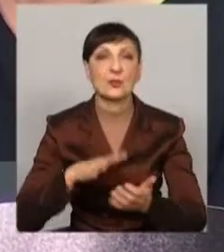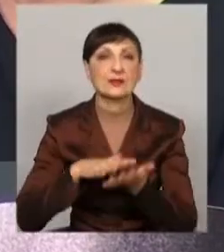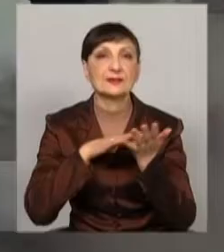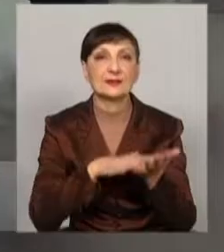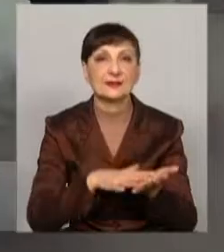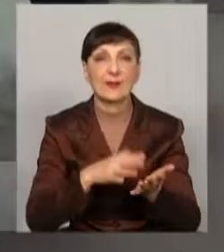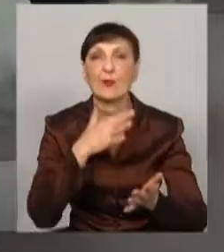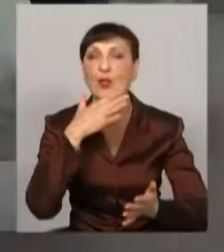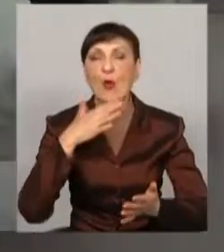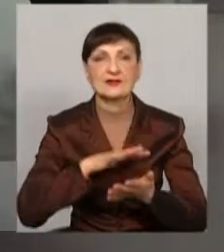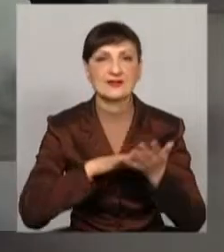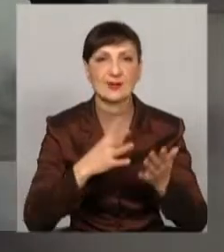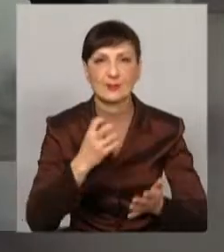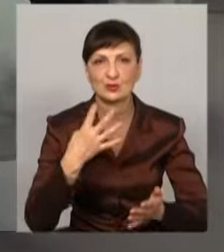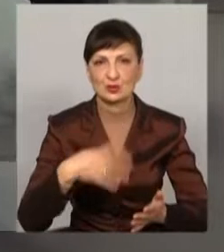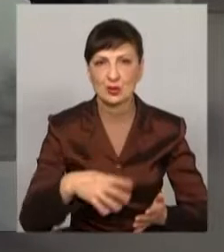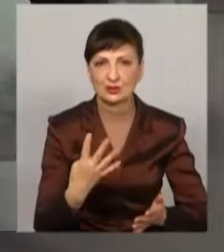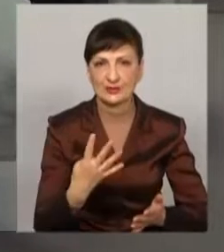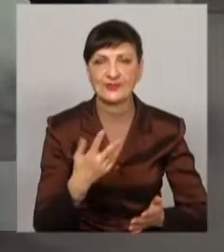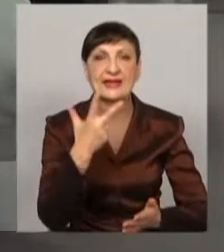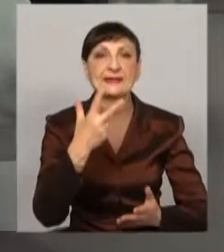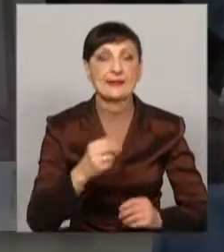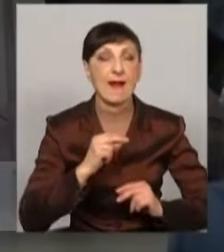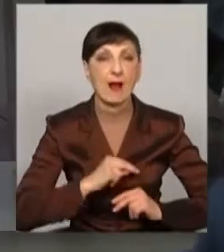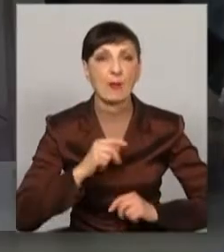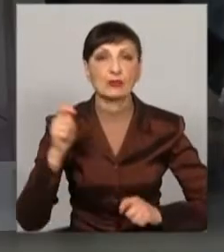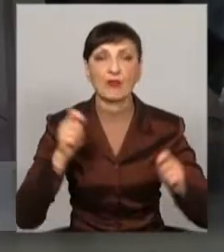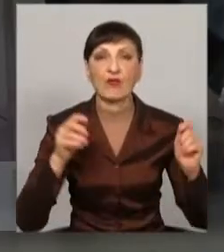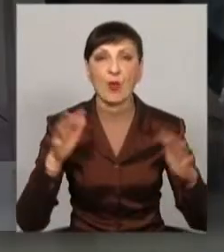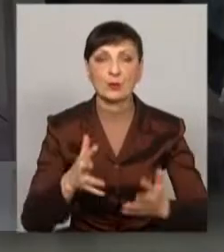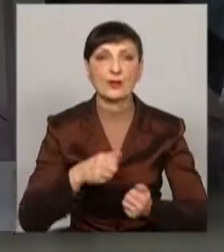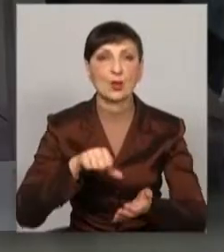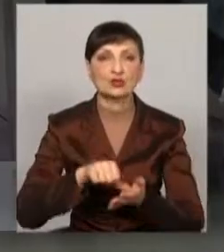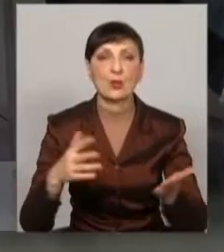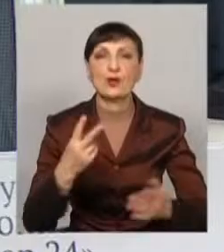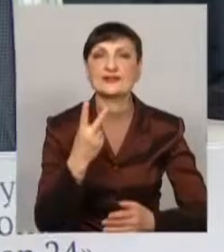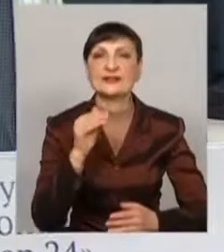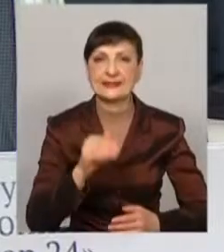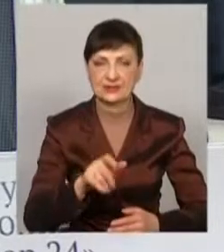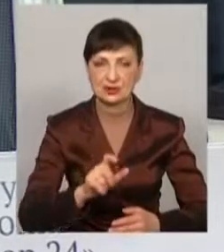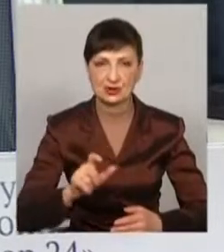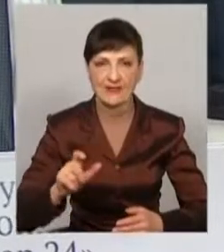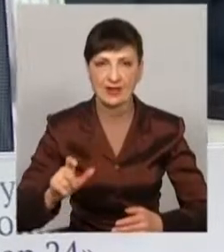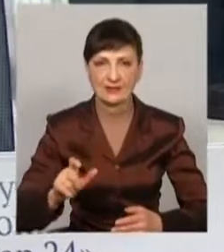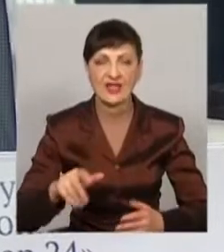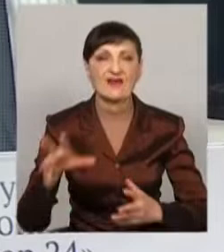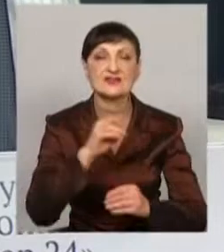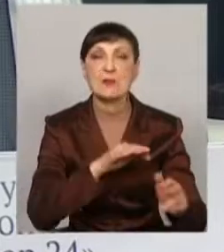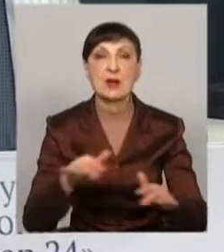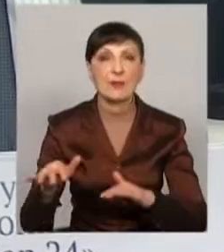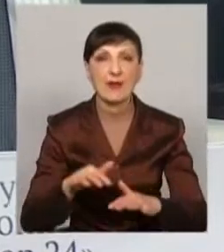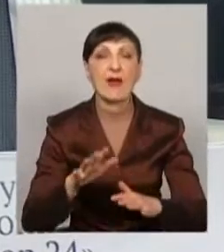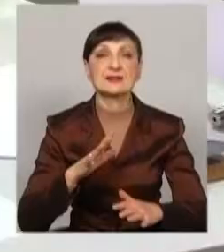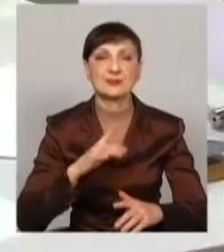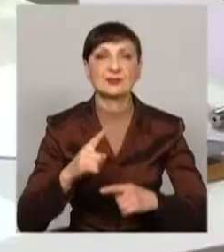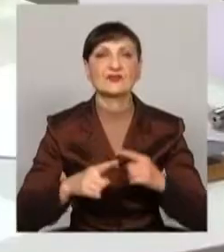поданы 544 заявки. За 3 дня работы форума в нем приняли участие более 2000 человек. Все мероприятия